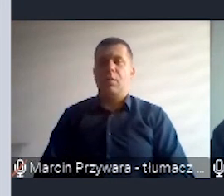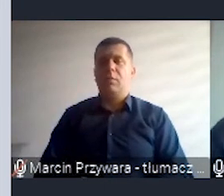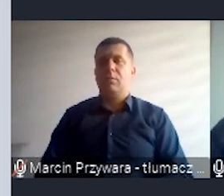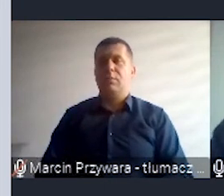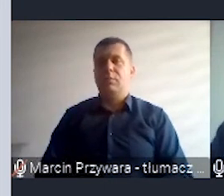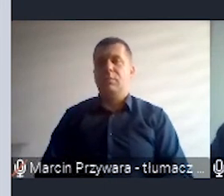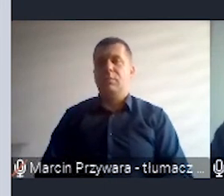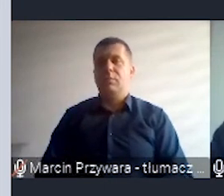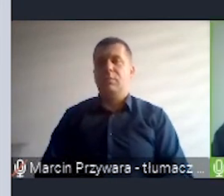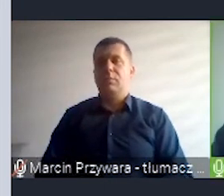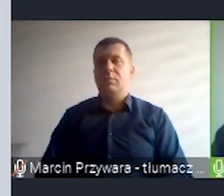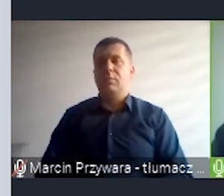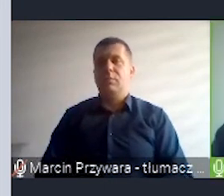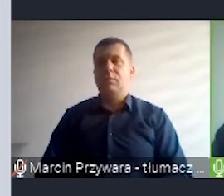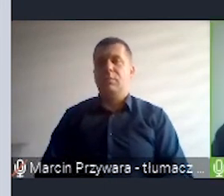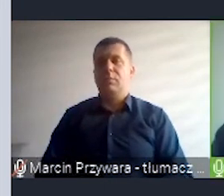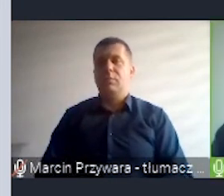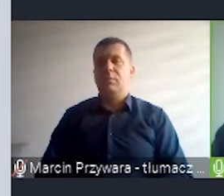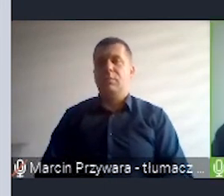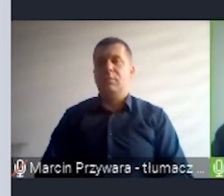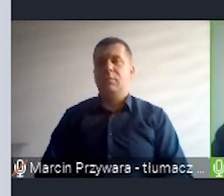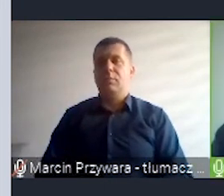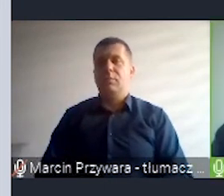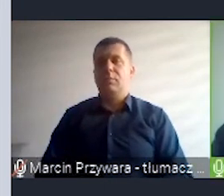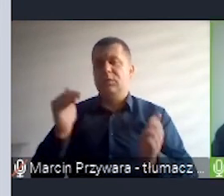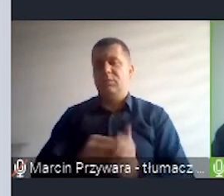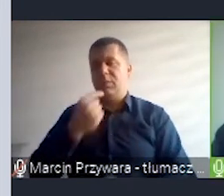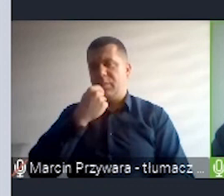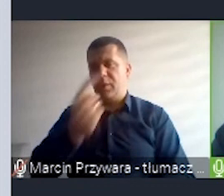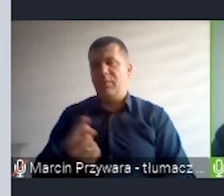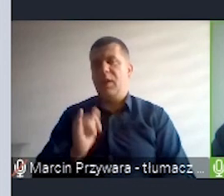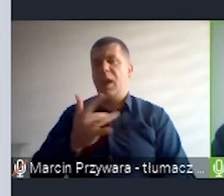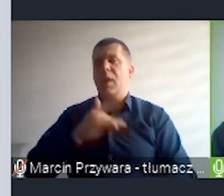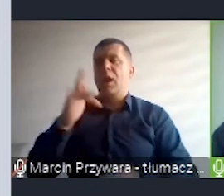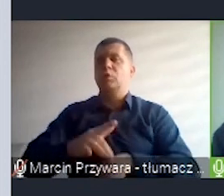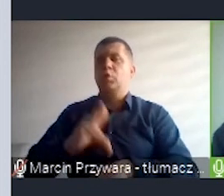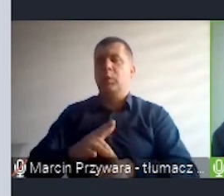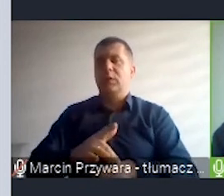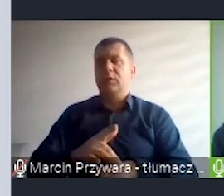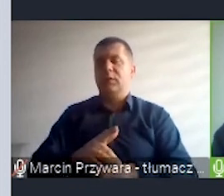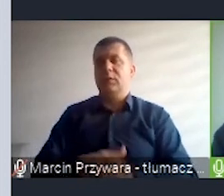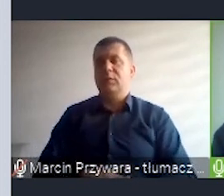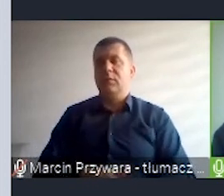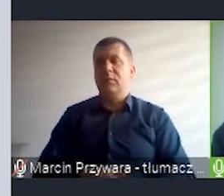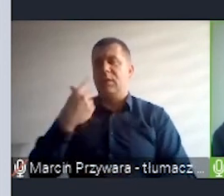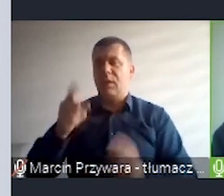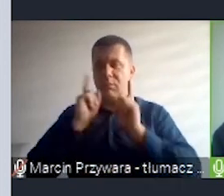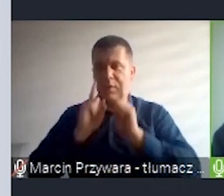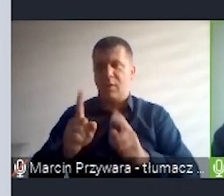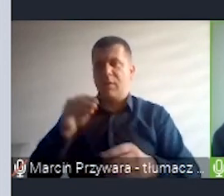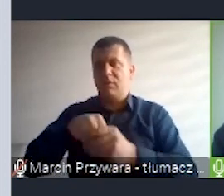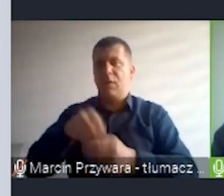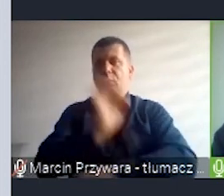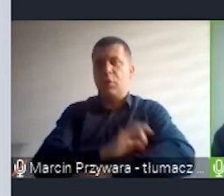I proszę Państwa, jeszcze ostatnia rzecz, o której trzeba powiedzieć, jakie są skutki i następstwa nieprawidłowości w